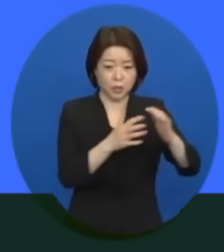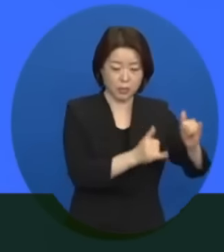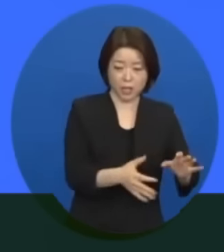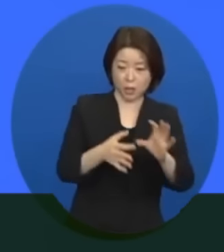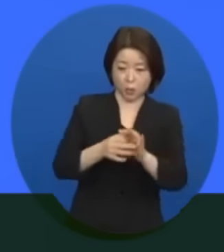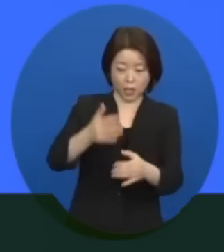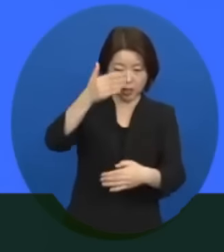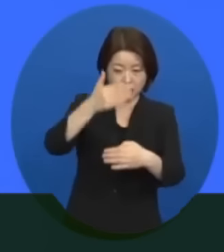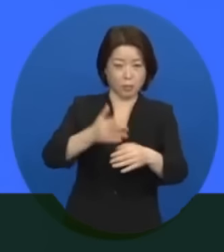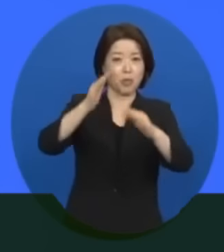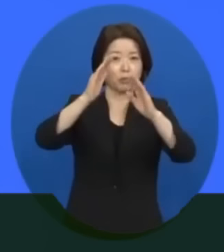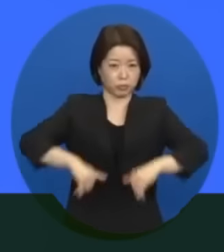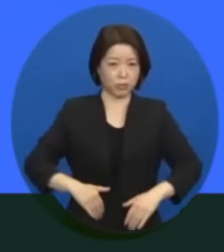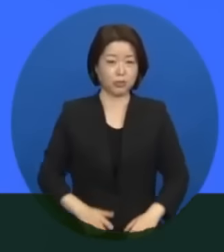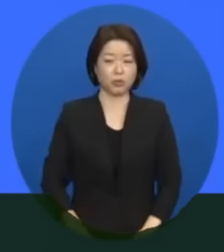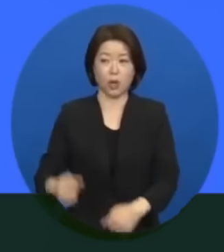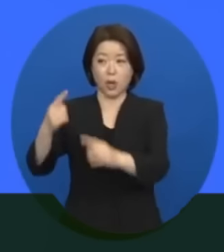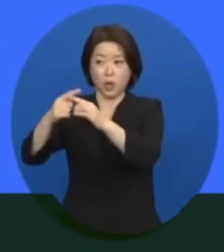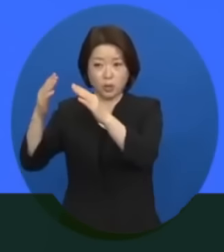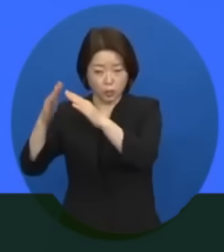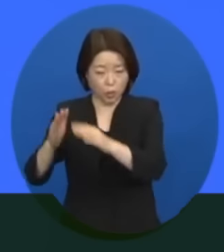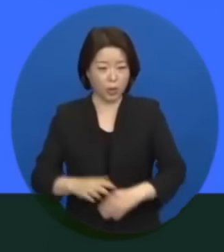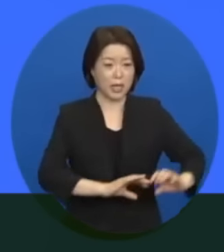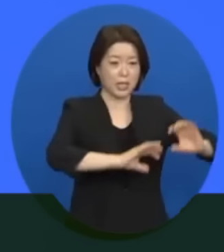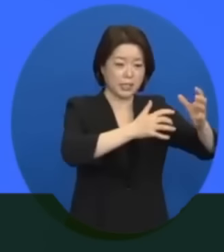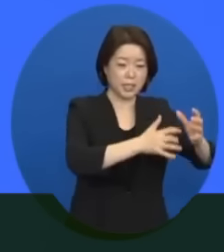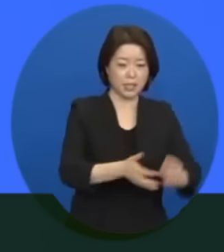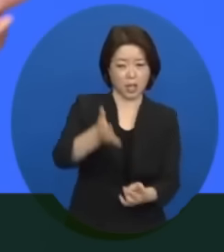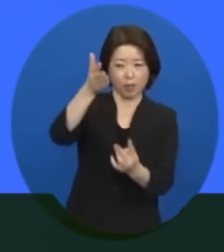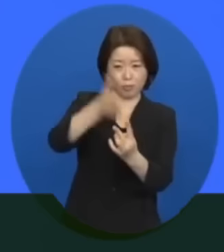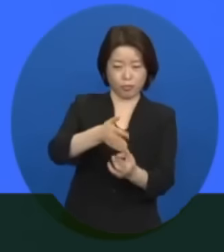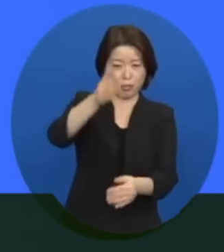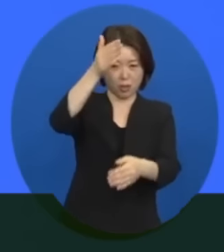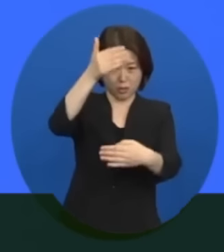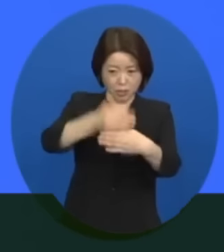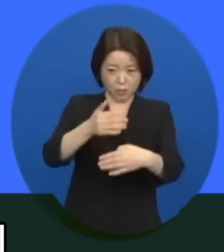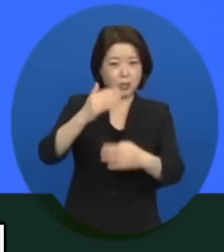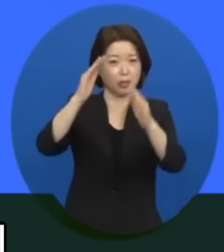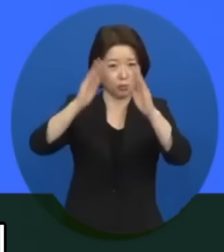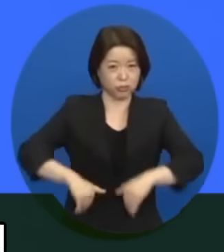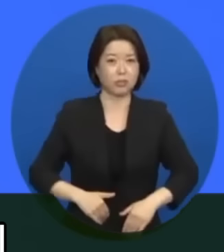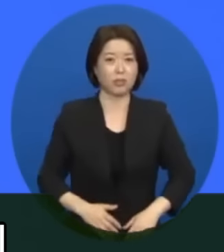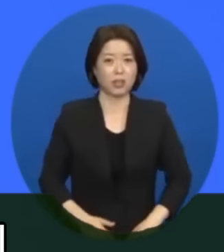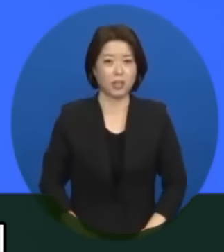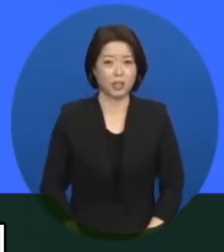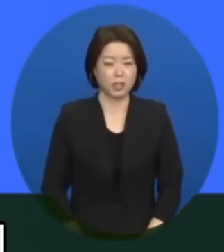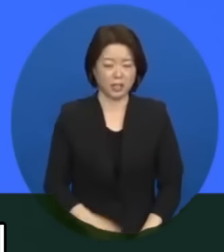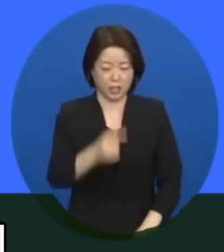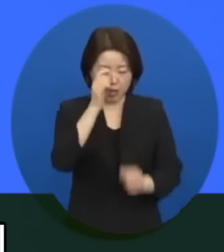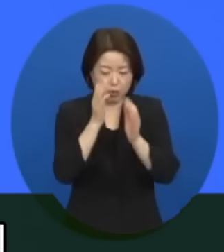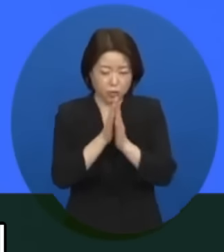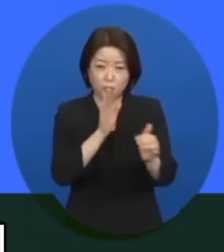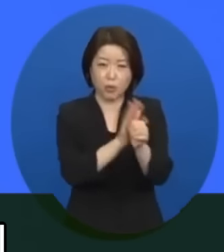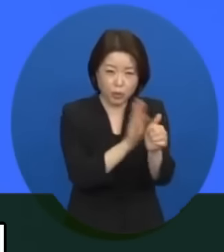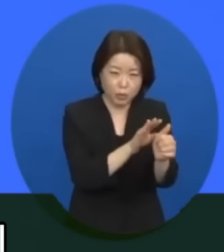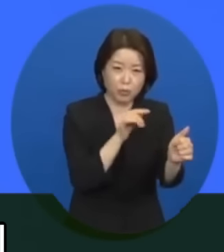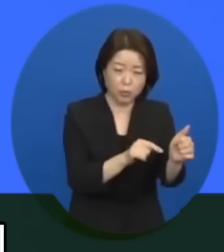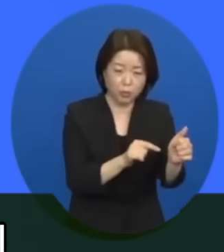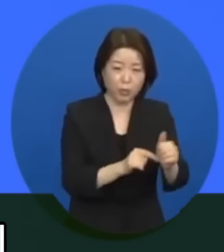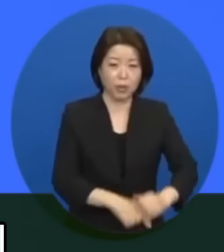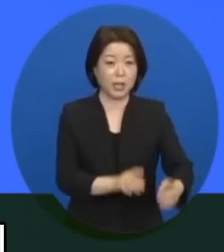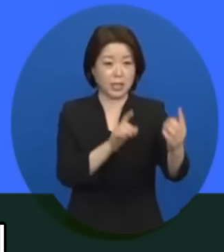장벽이 무너지고 교회와 세상 사이에 있던 분법적 장벽이 무너지고 중복 도의 대상과 선교의